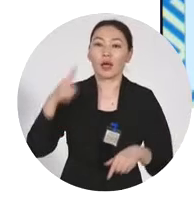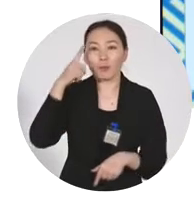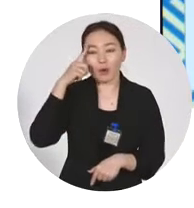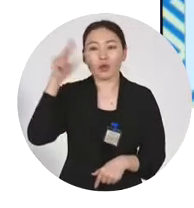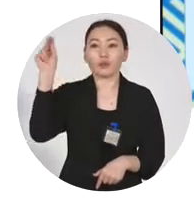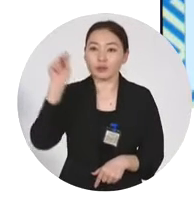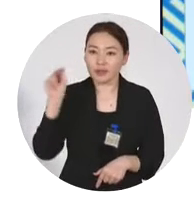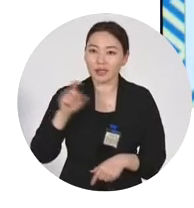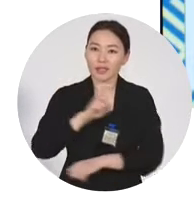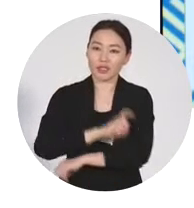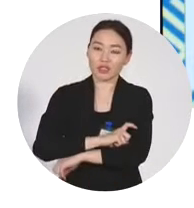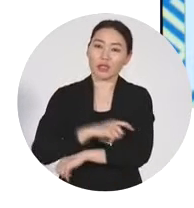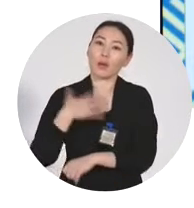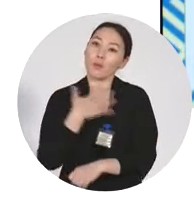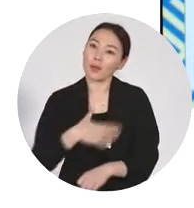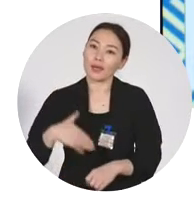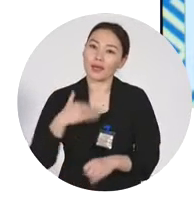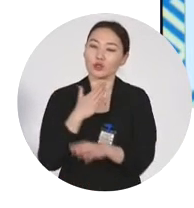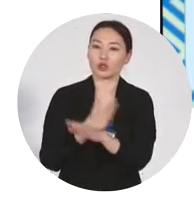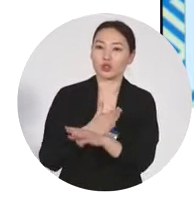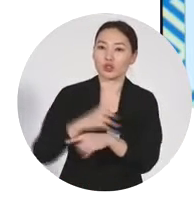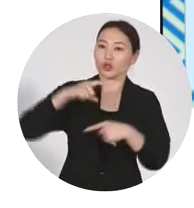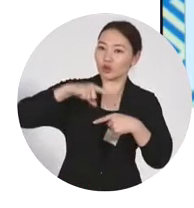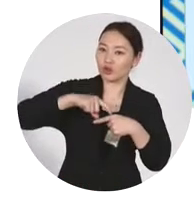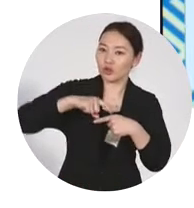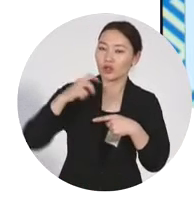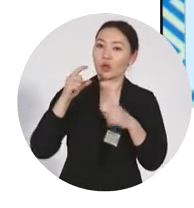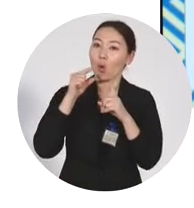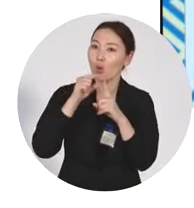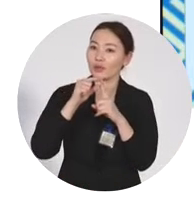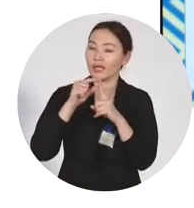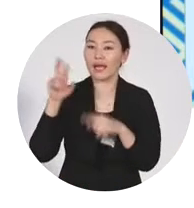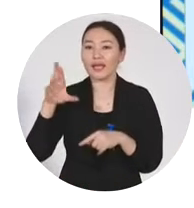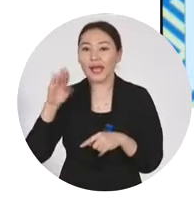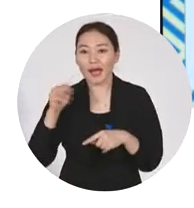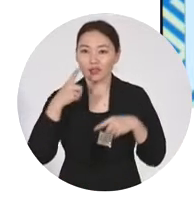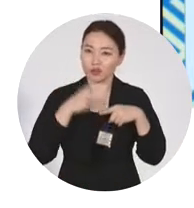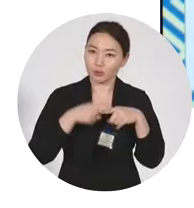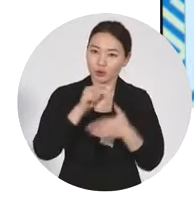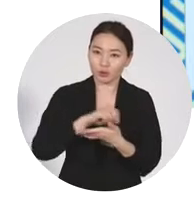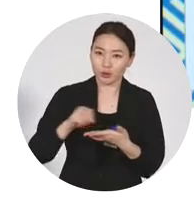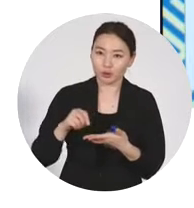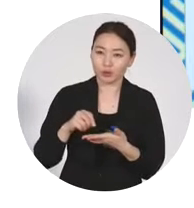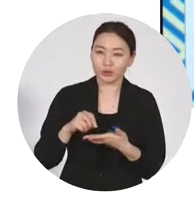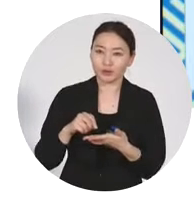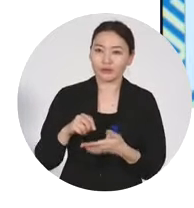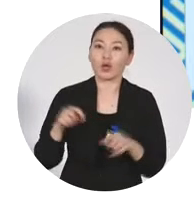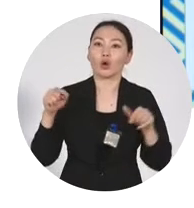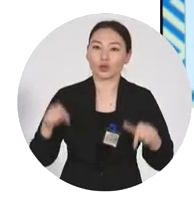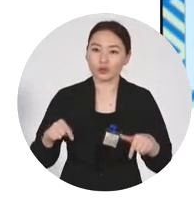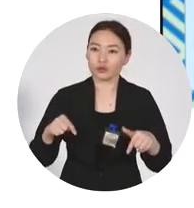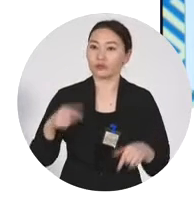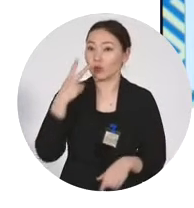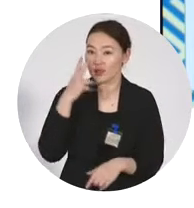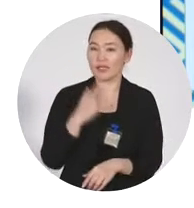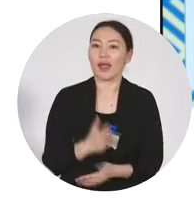нөхцөлийг үгэнд хэрхэн дагуулж бичих үү, за энэ нөхцөлийг монгол бичгээр хэрхэн бичдэг вэ гэдэг